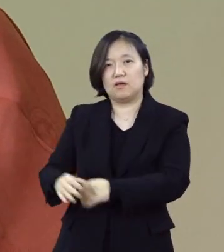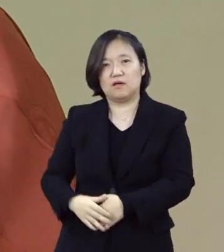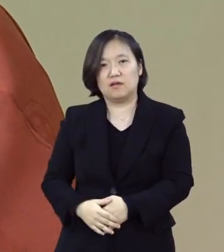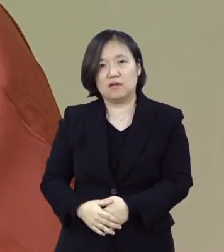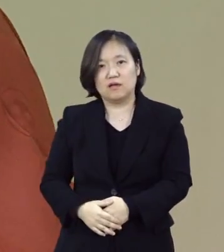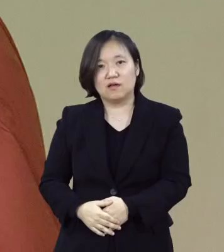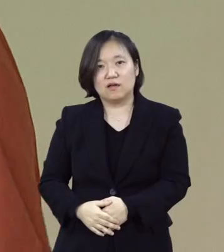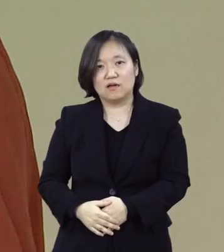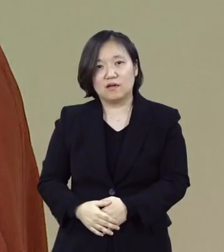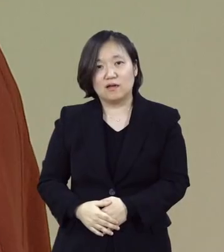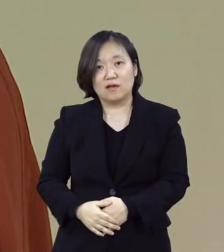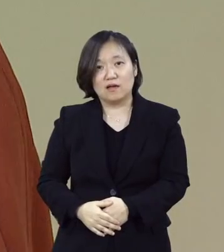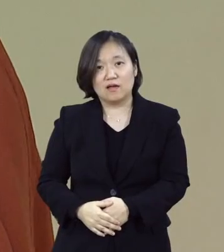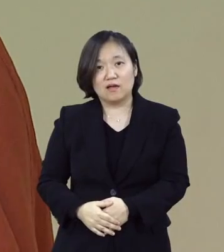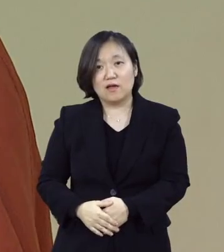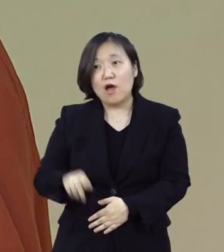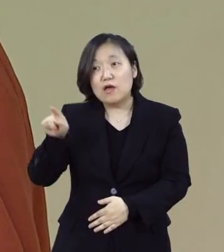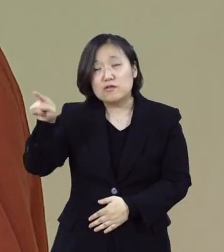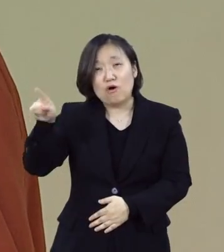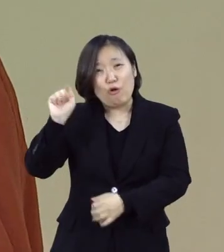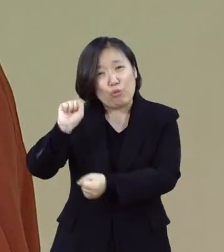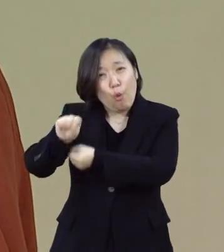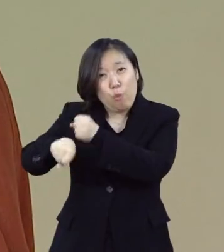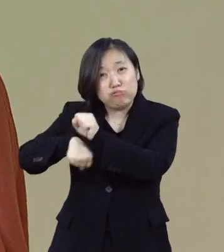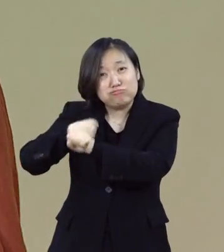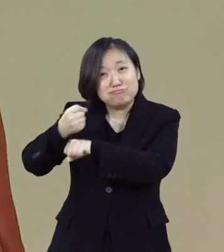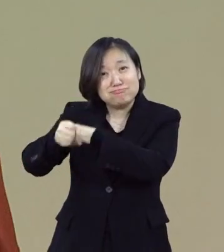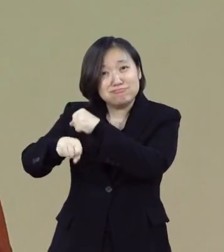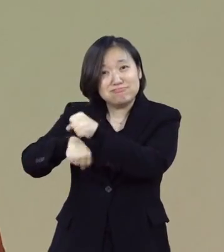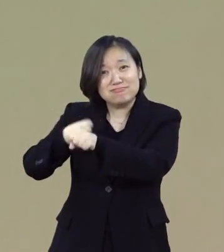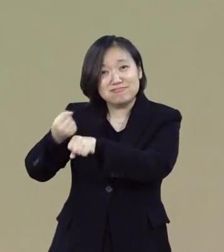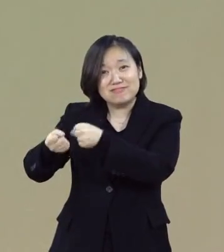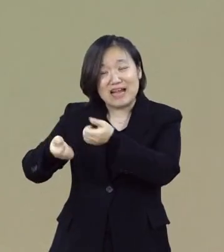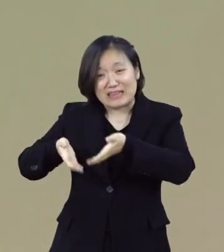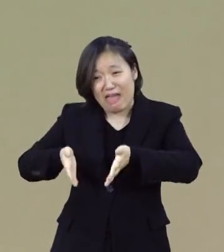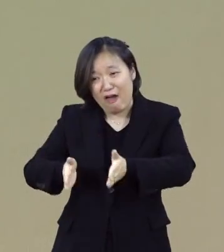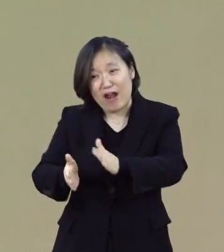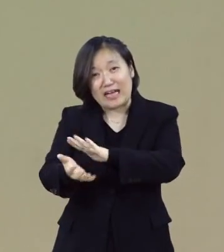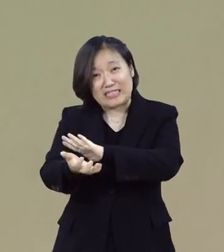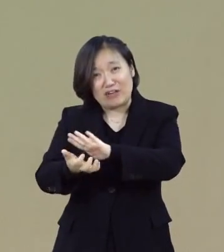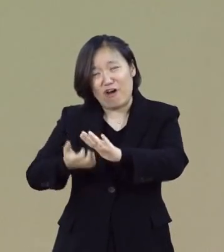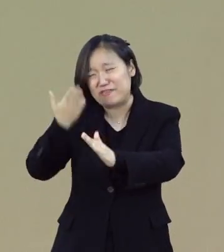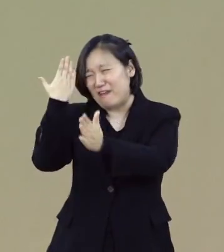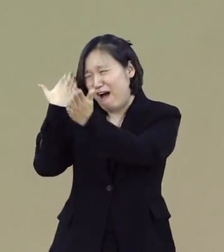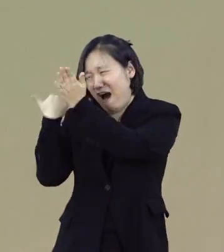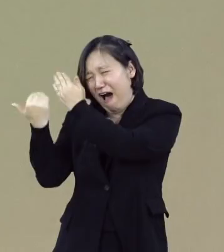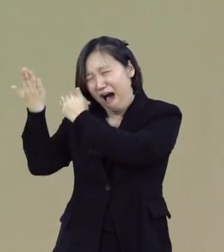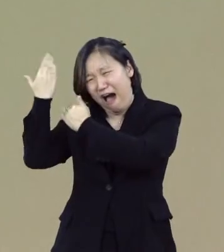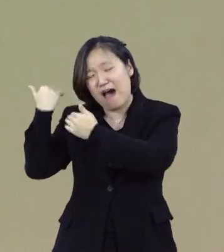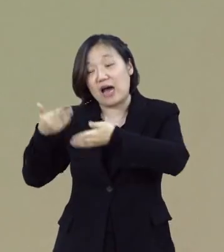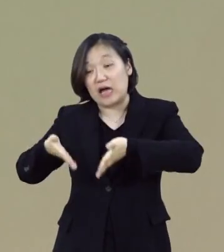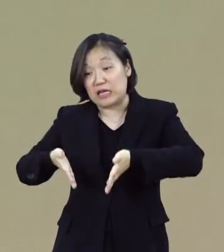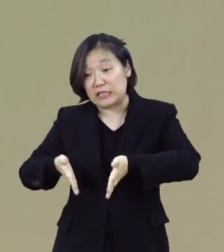비구들이여, 저 살쾡이는 머나먼 과거